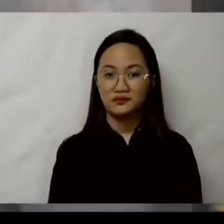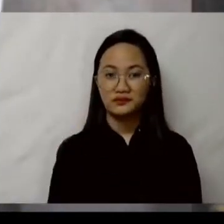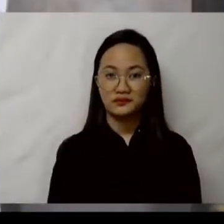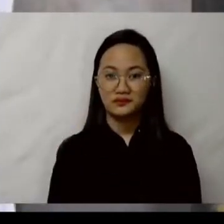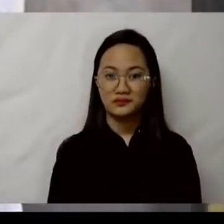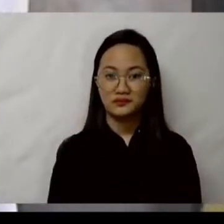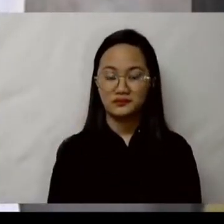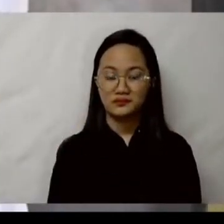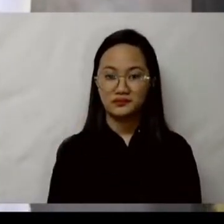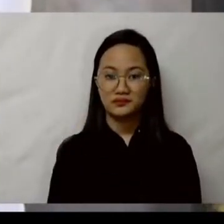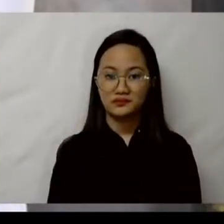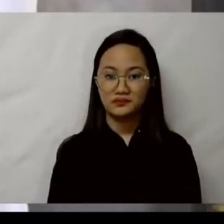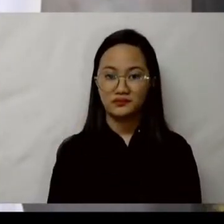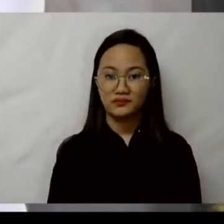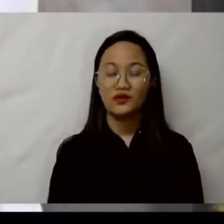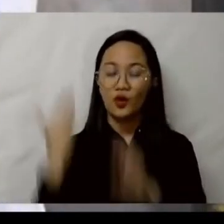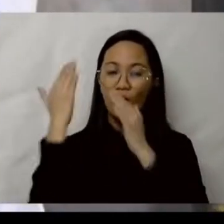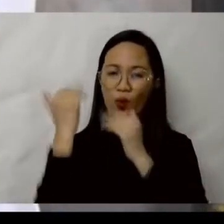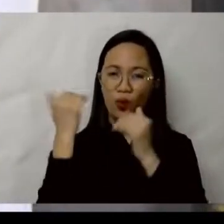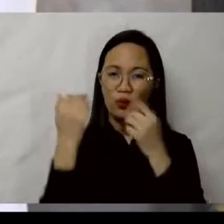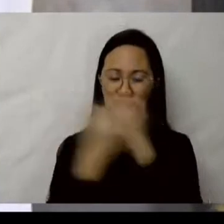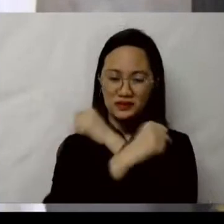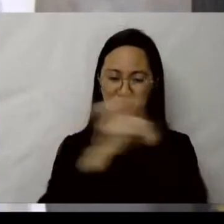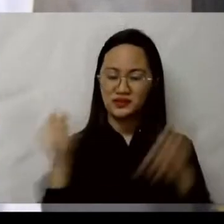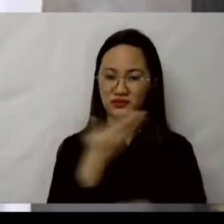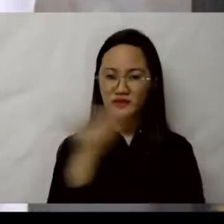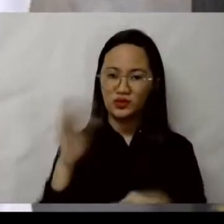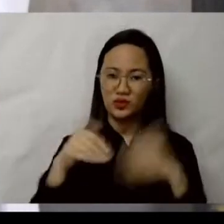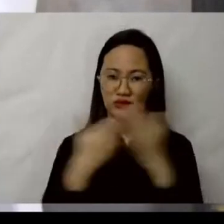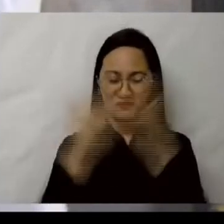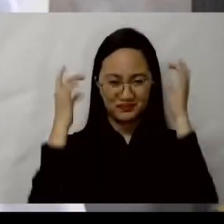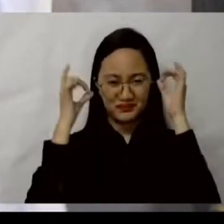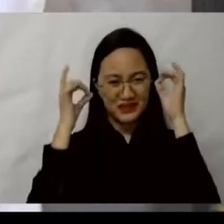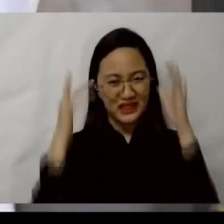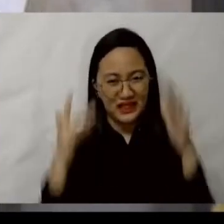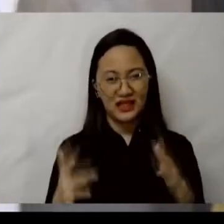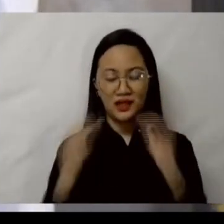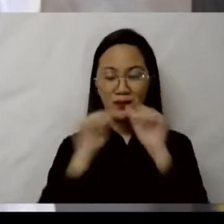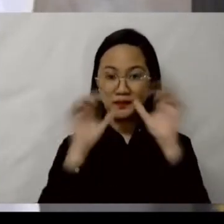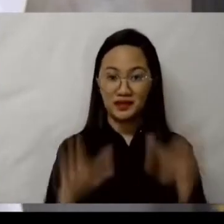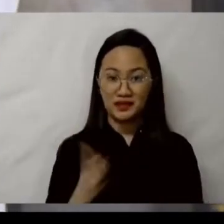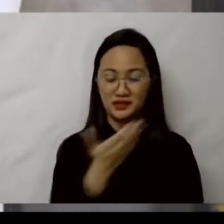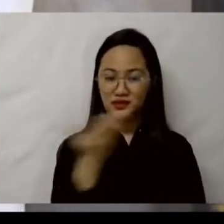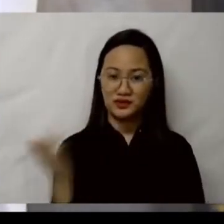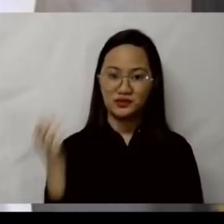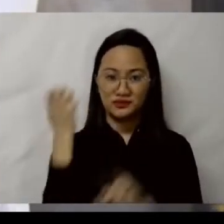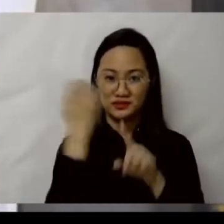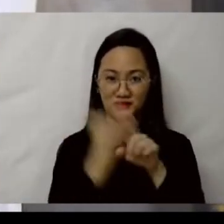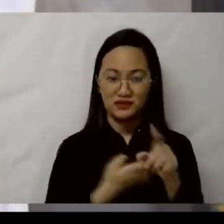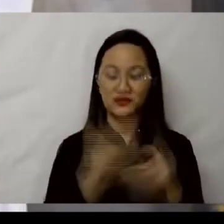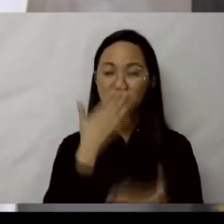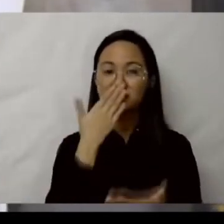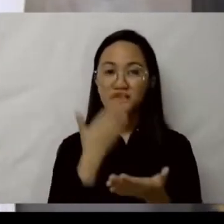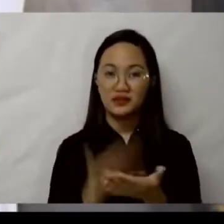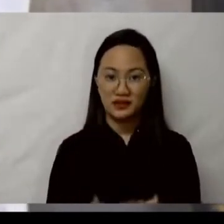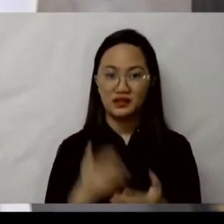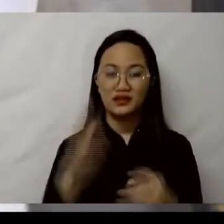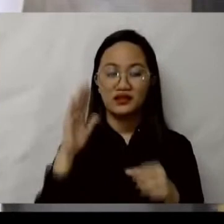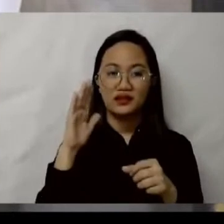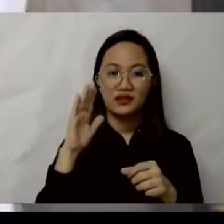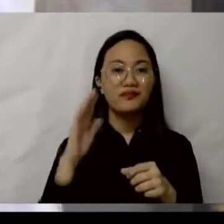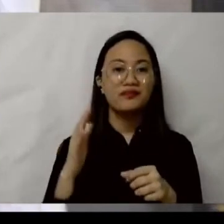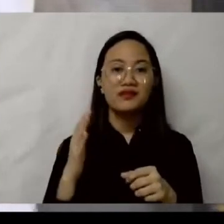Ilayo nawa kayo sa lahat ng makapipinsala at pagpalain nawa kayo ng bawat mabuti at ganap na kaloob ng Diyos,